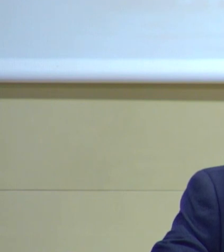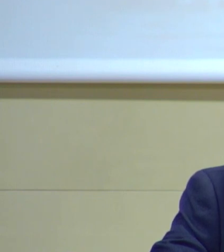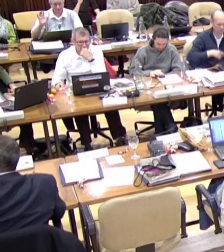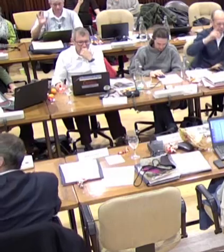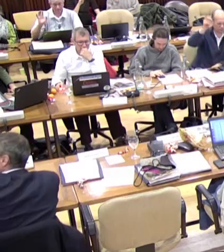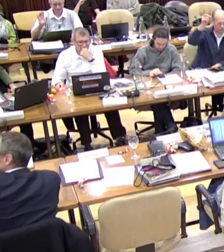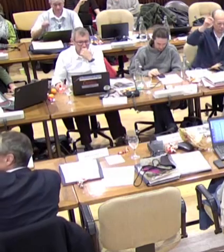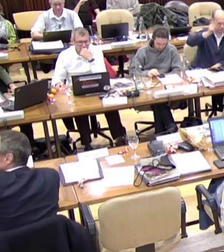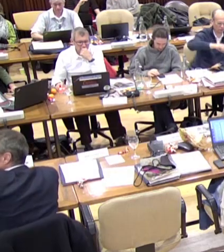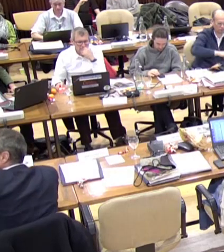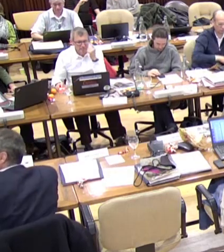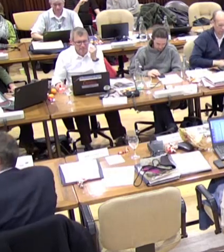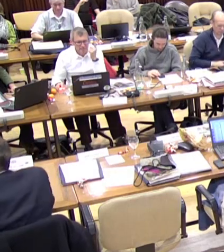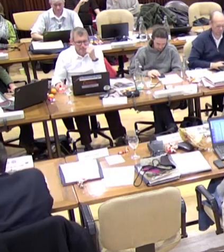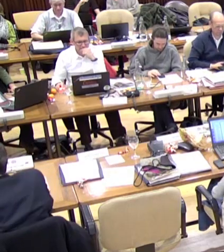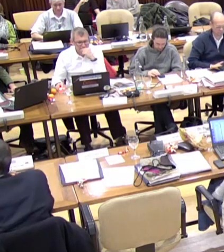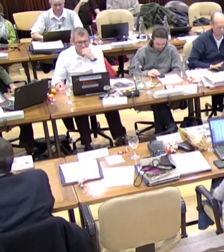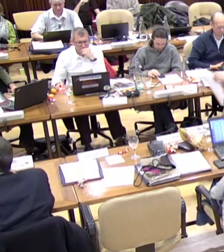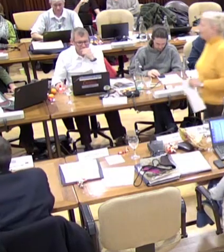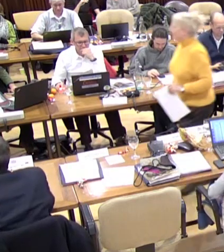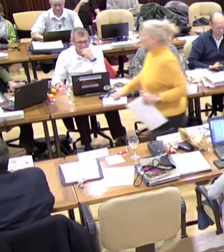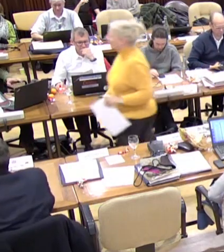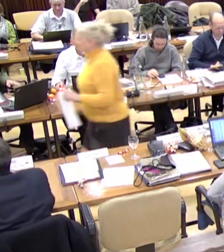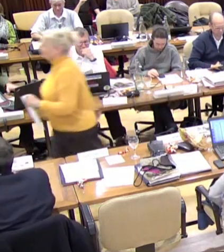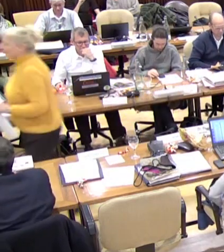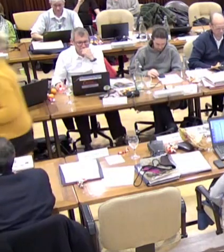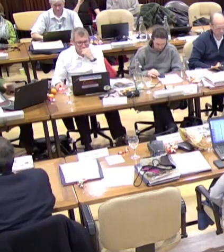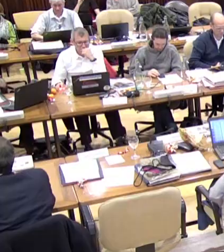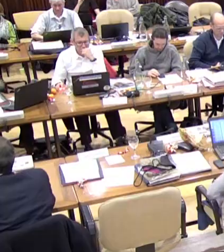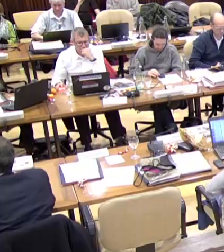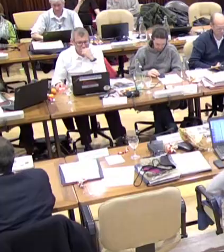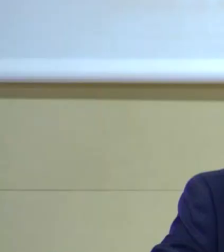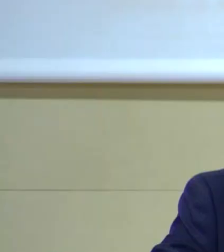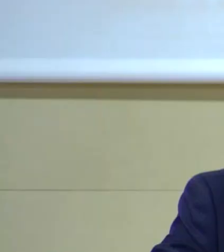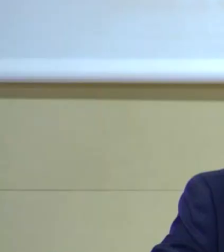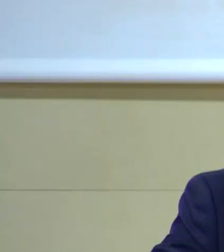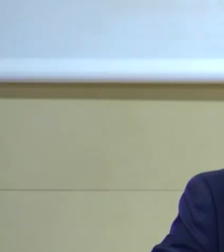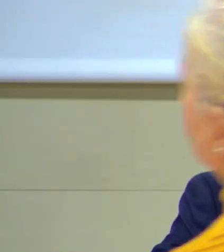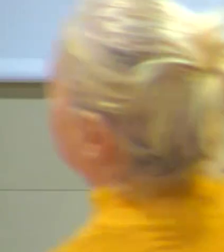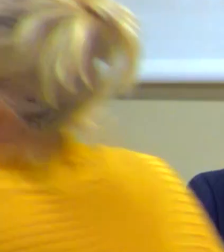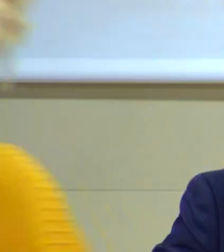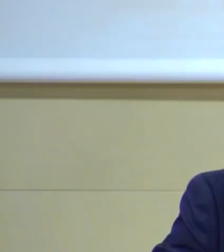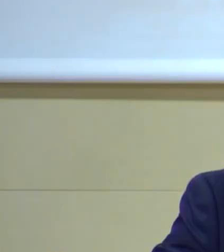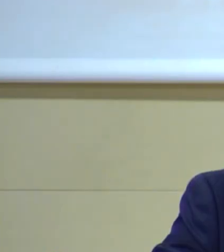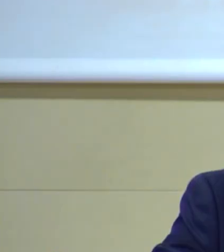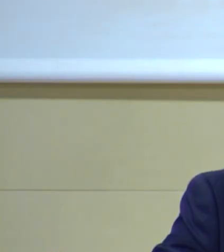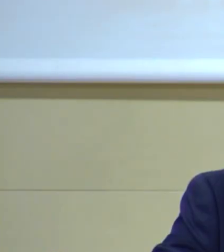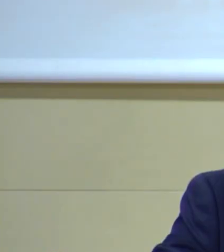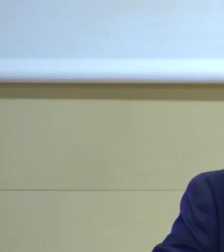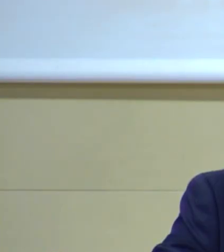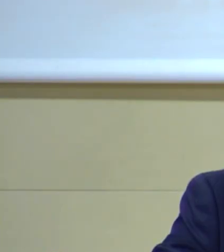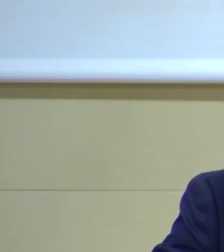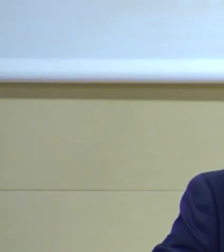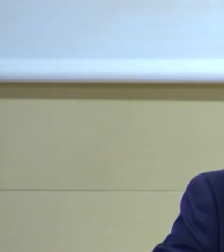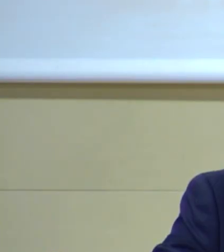unanimité délibération adoptée 87 convention de mise à disposition du palais des sports pierre mendès-france avec inside outside une convention de mise à disposition